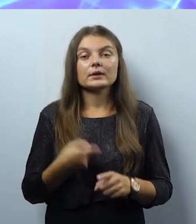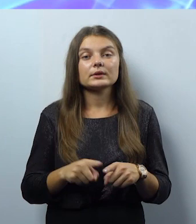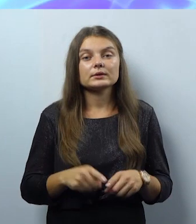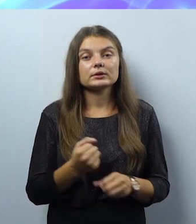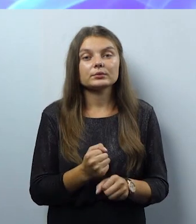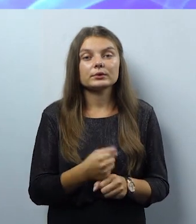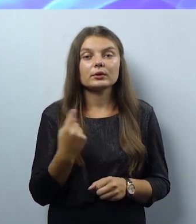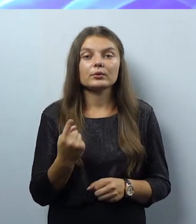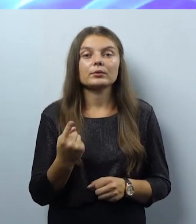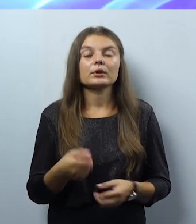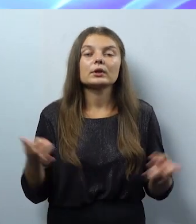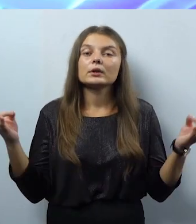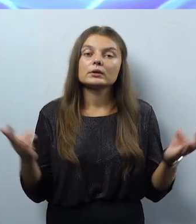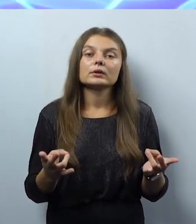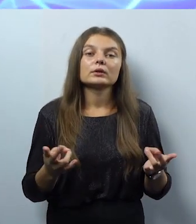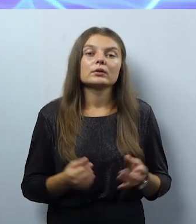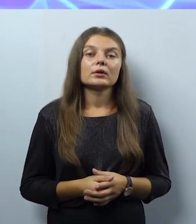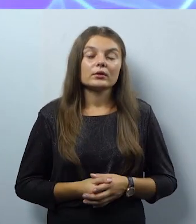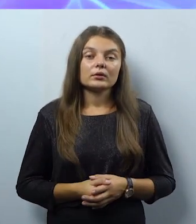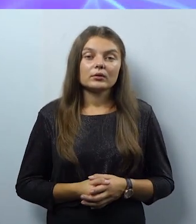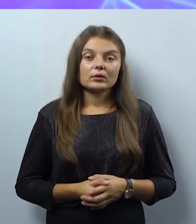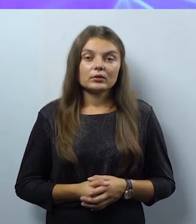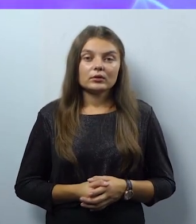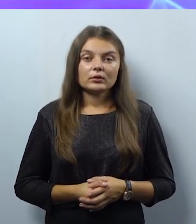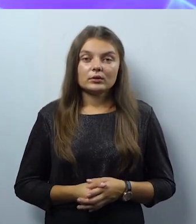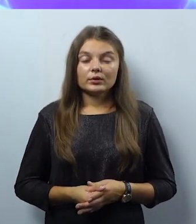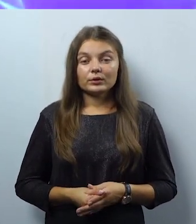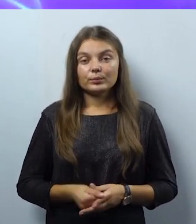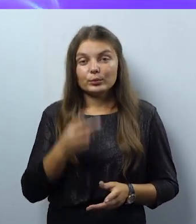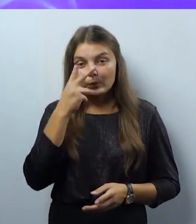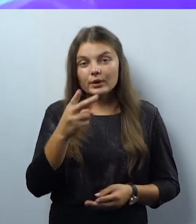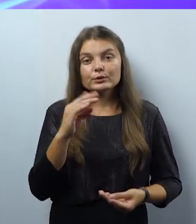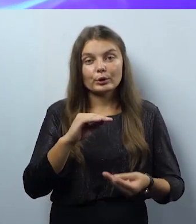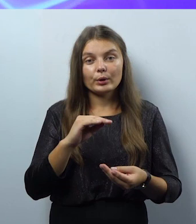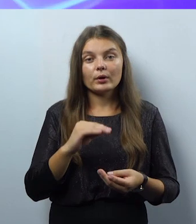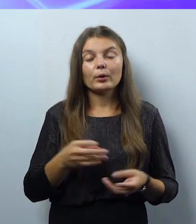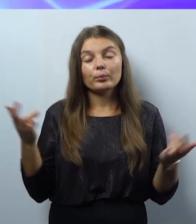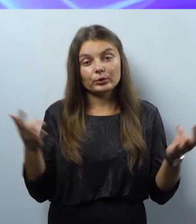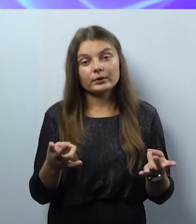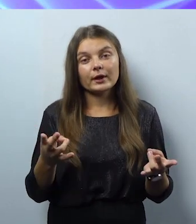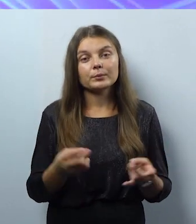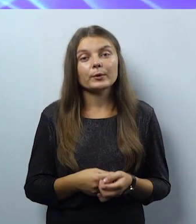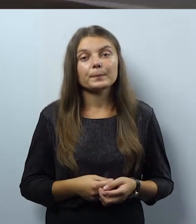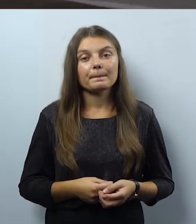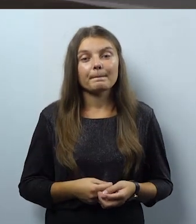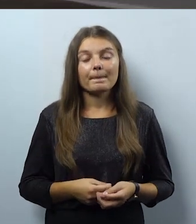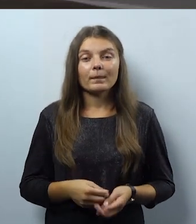будемо це робити? Найперше, напевно, треба буде провести аудит цих закладів, визначити потребу у медичному обладнанні відповідно